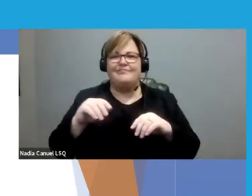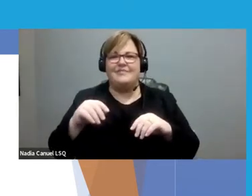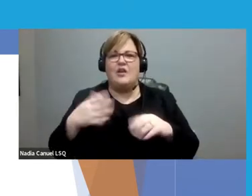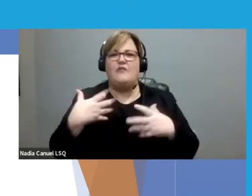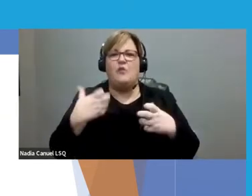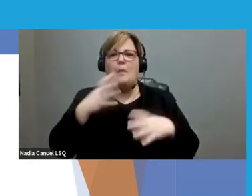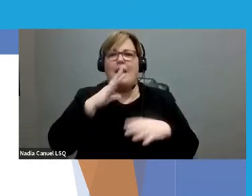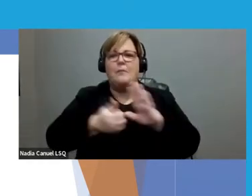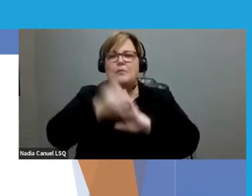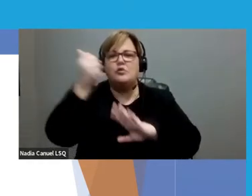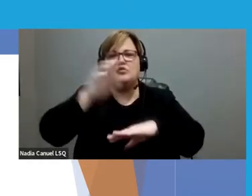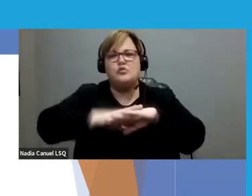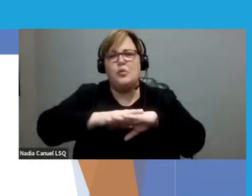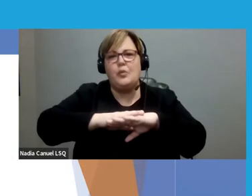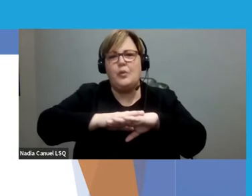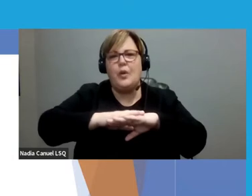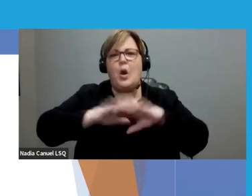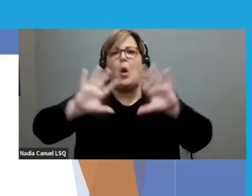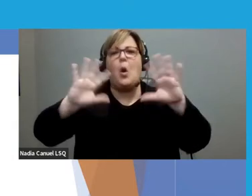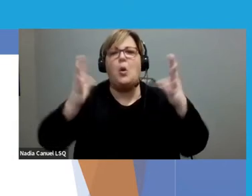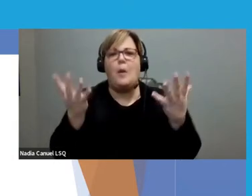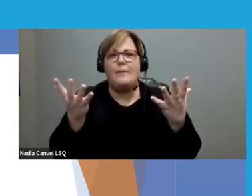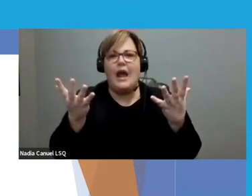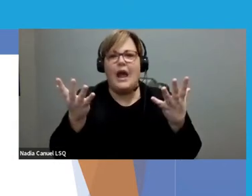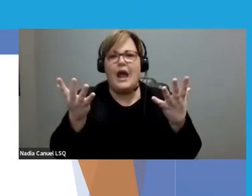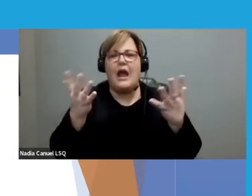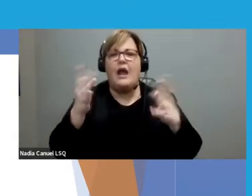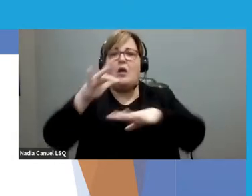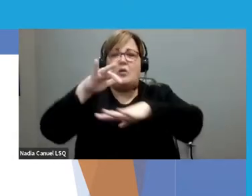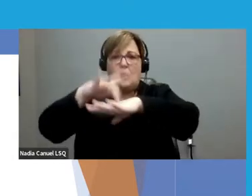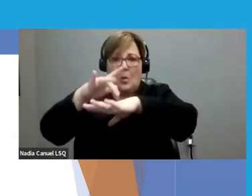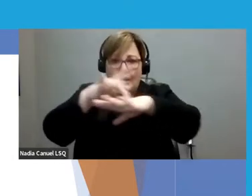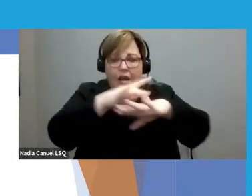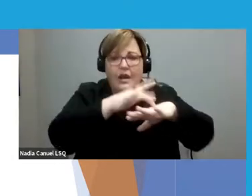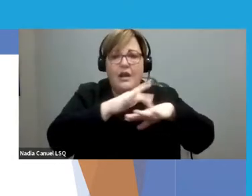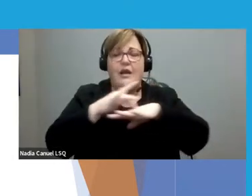surtout vous parler de comment concrètement